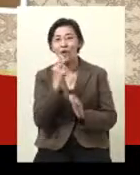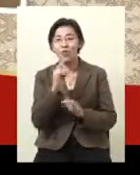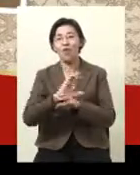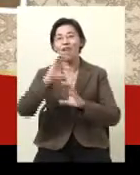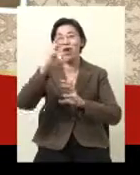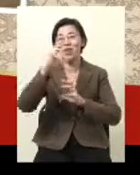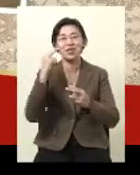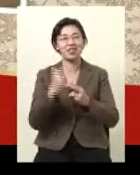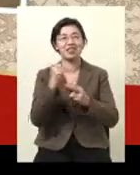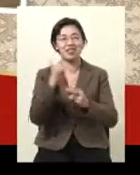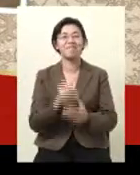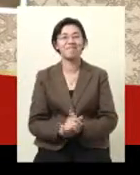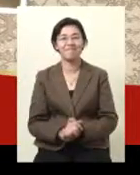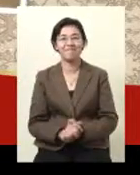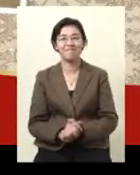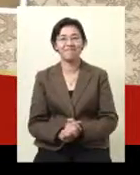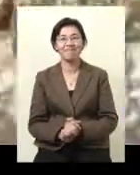ากหนังฮอลลีวูดชื่อดังค่ะ